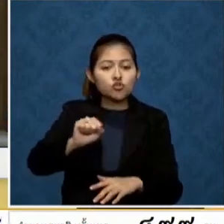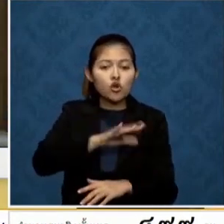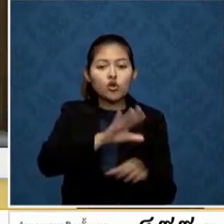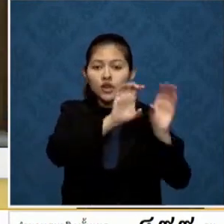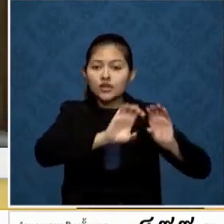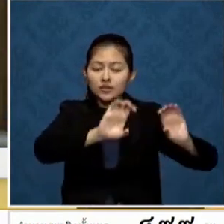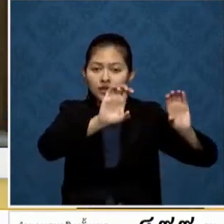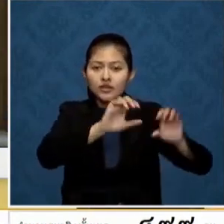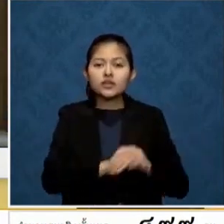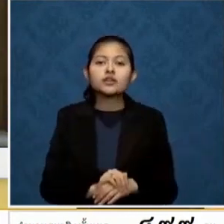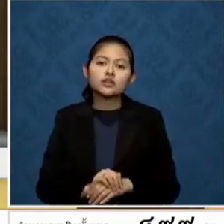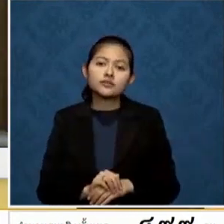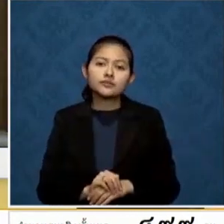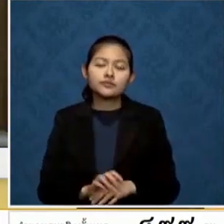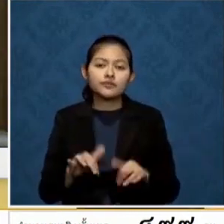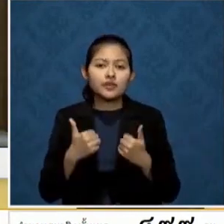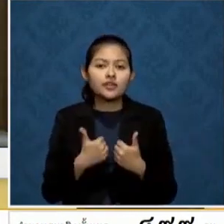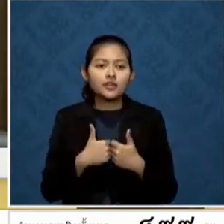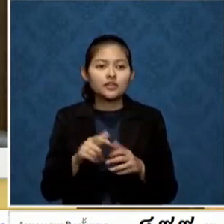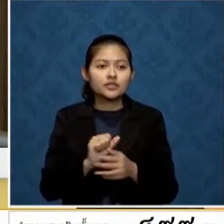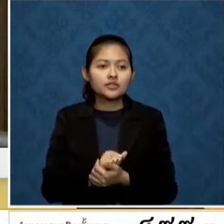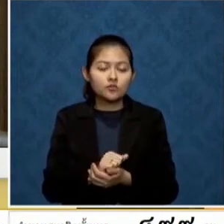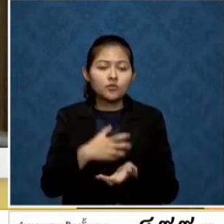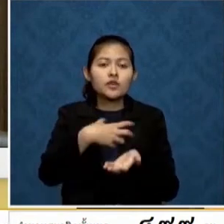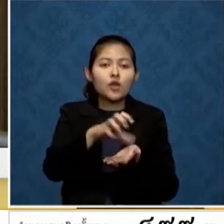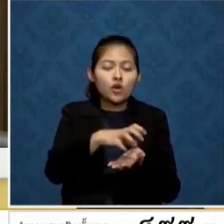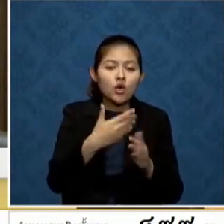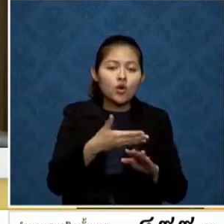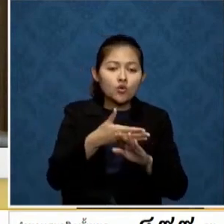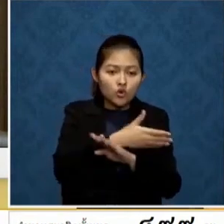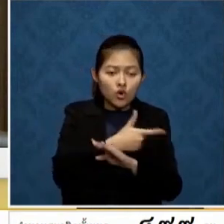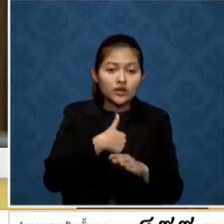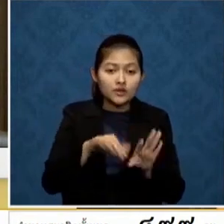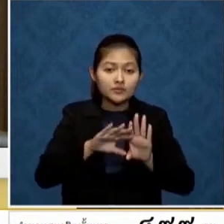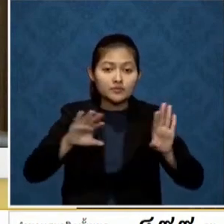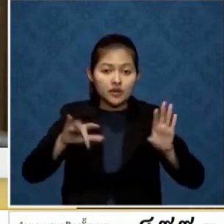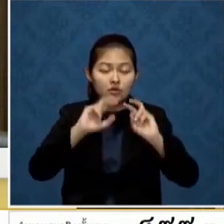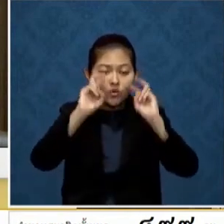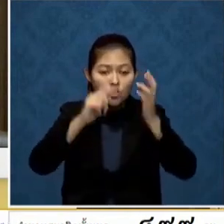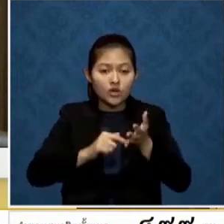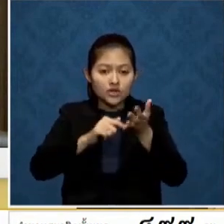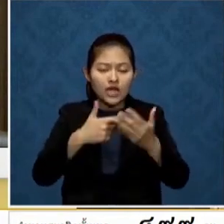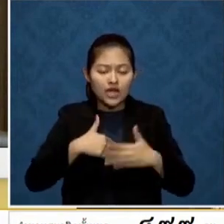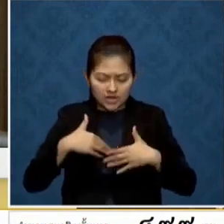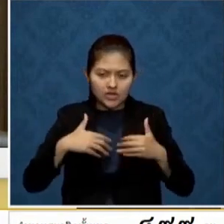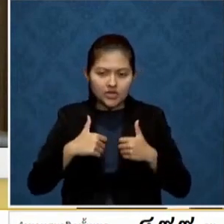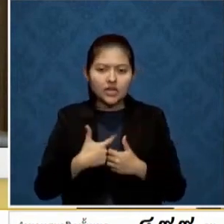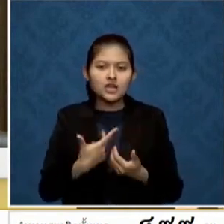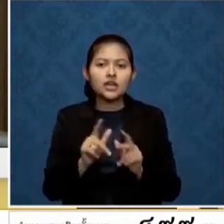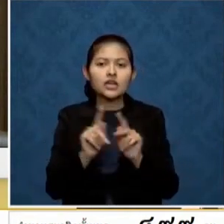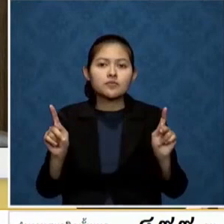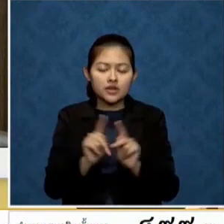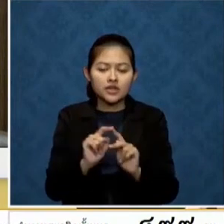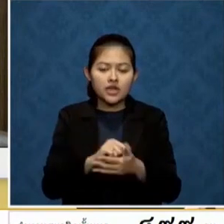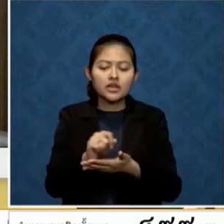รัฐบาลอันนี้ก็ต้องย้ำอีกรอบนึงนะครับประเด็นที่ผมคพูดไว้ตั้งแต่ก่อนเปิดยัตติแล้วนะครับว่าผมยินดีในชั้นกรรมาธิการครับที่จะ